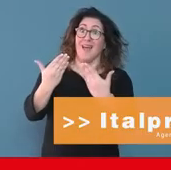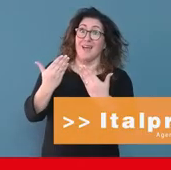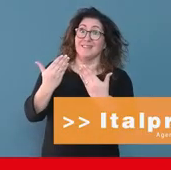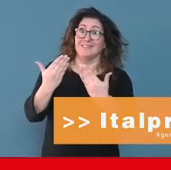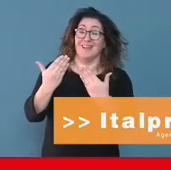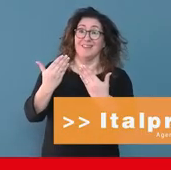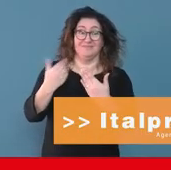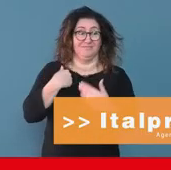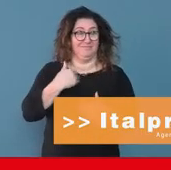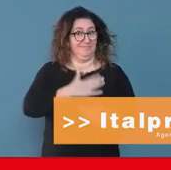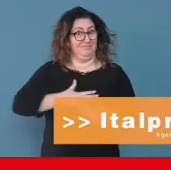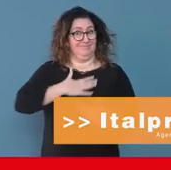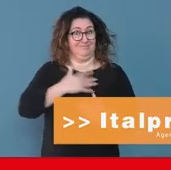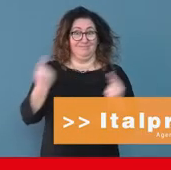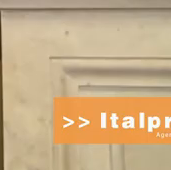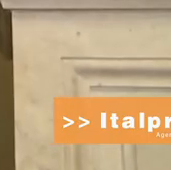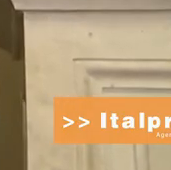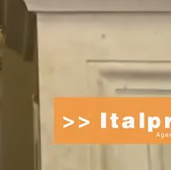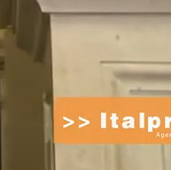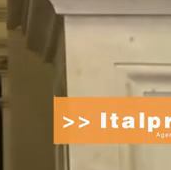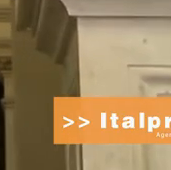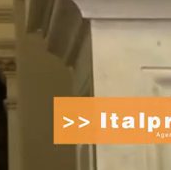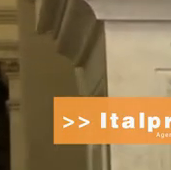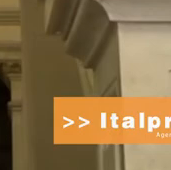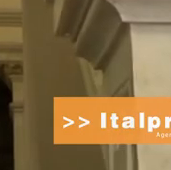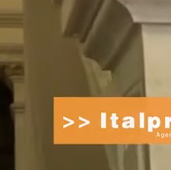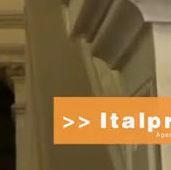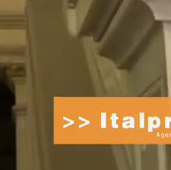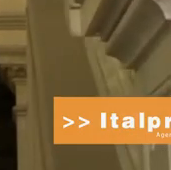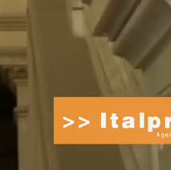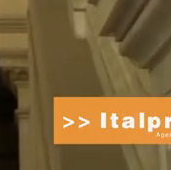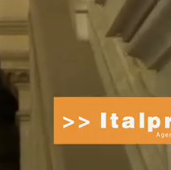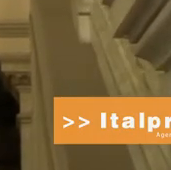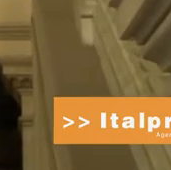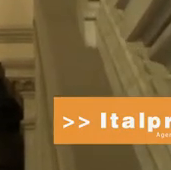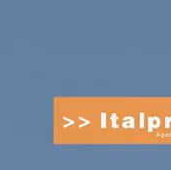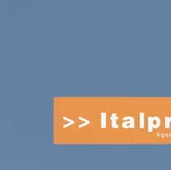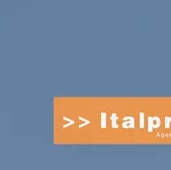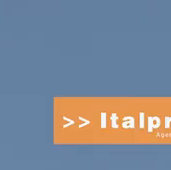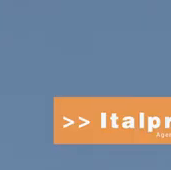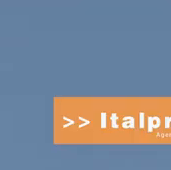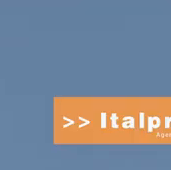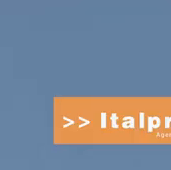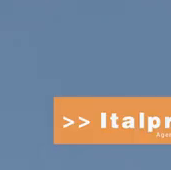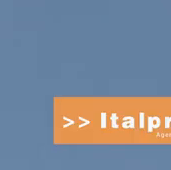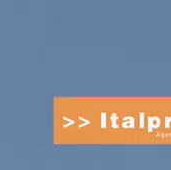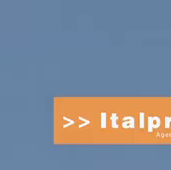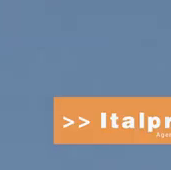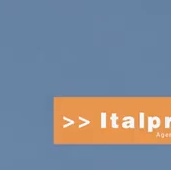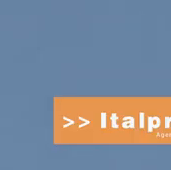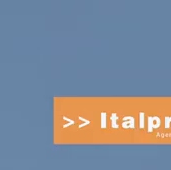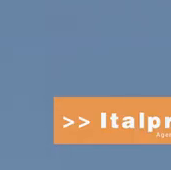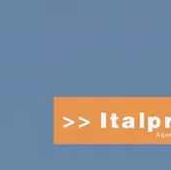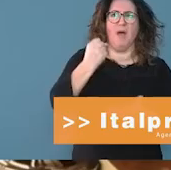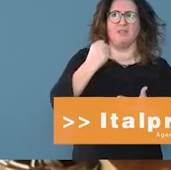ministro della cultura dario franceschini questi 160 anni coincidono con un altro grandissimo anniversari i 700 anni della morte